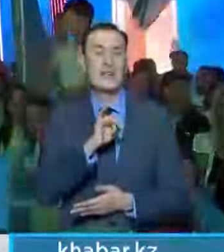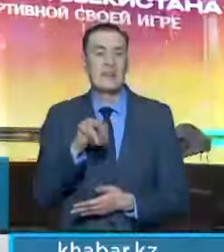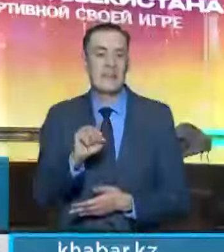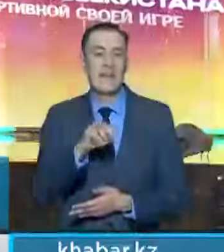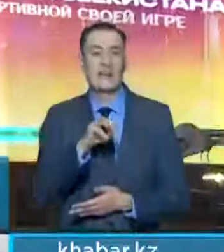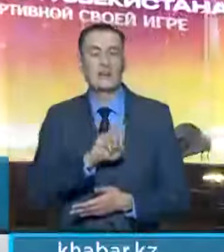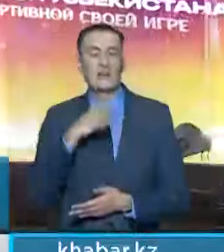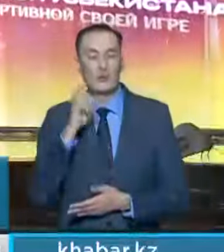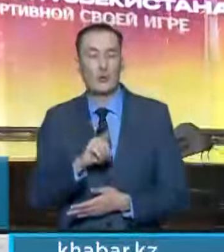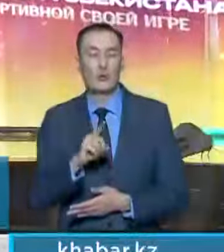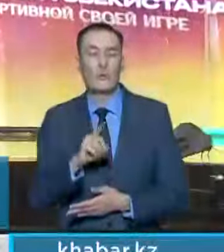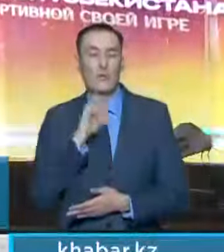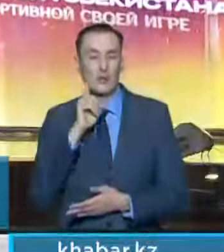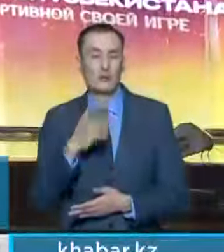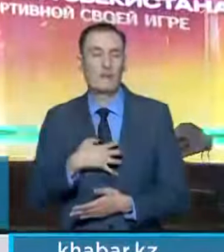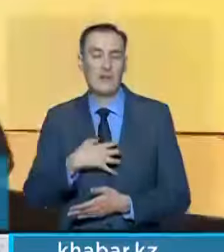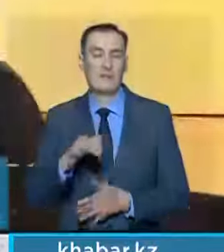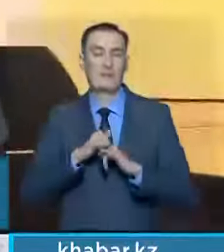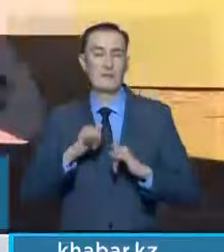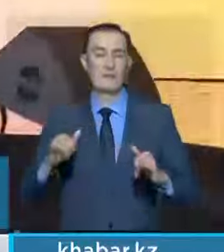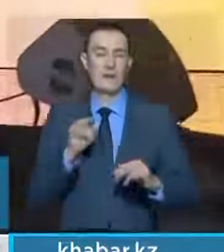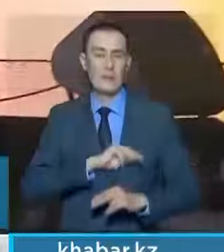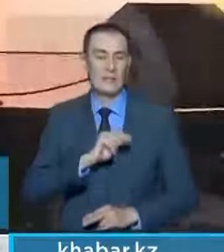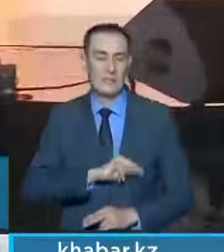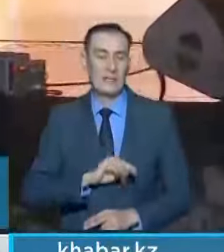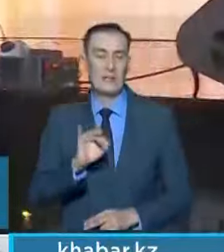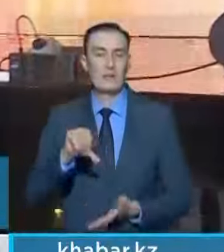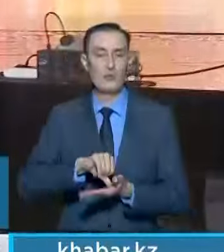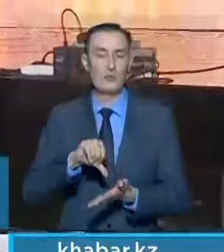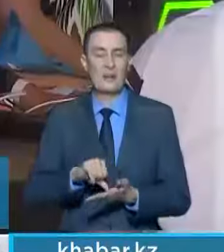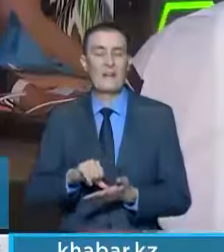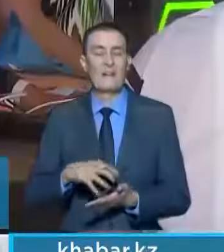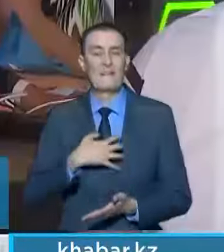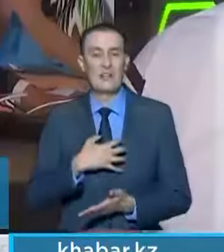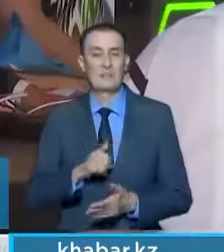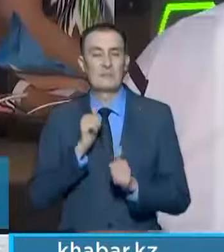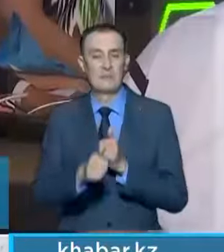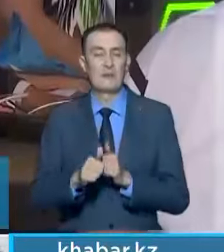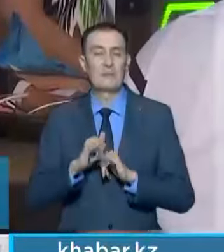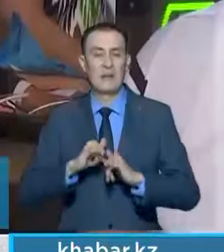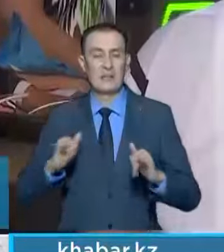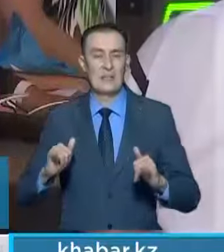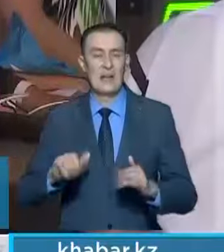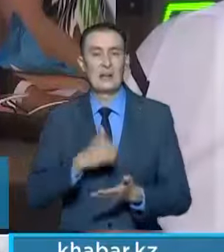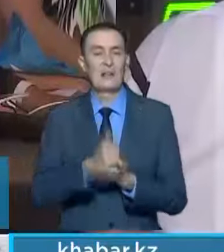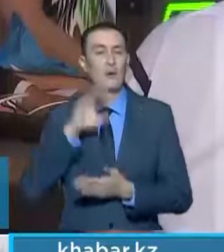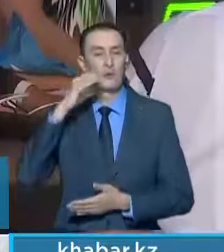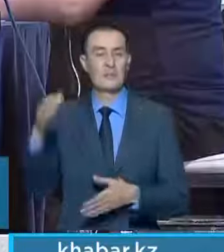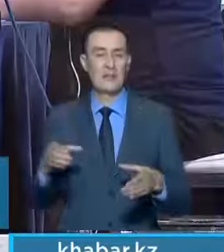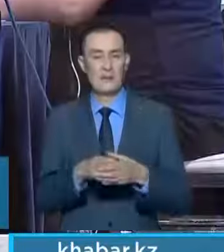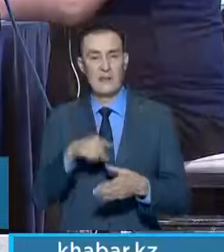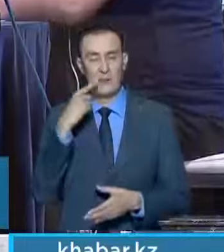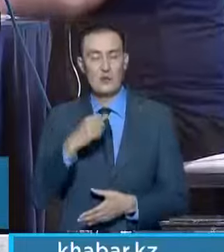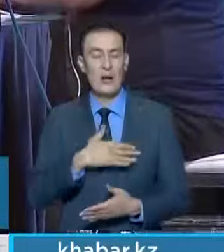то, что молодежь играет важную роль в созидательных процессах и выступает ключевым драйвером прогресса. Глава узбекской делегации отметила